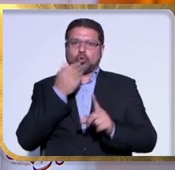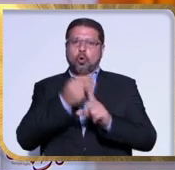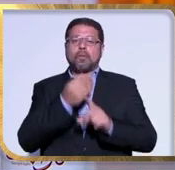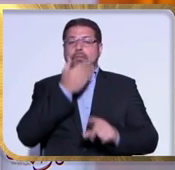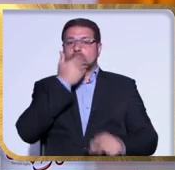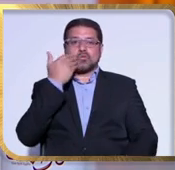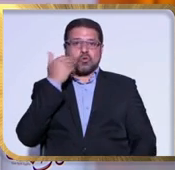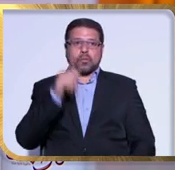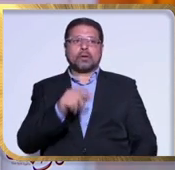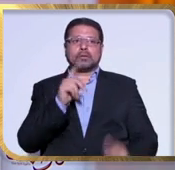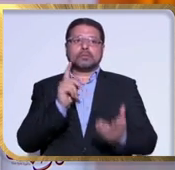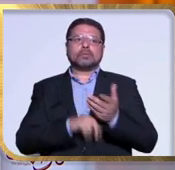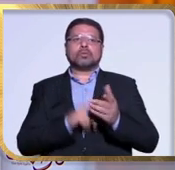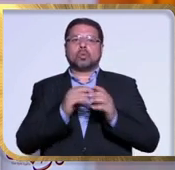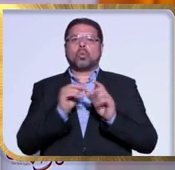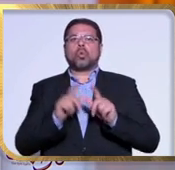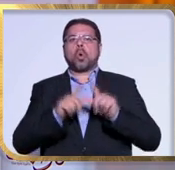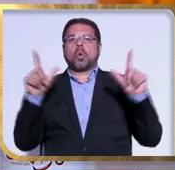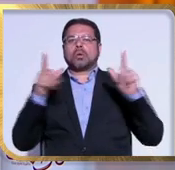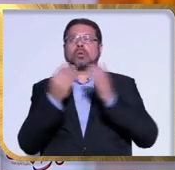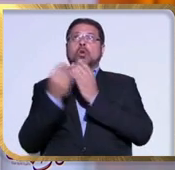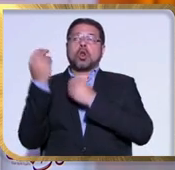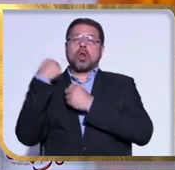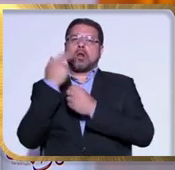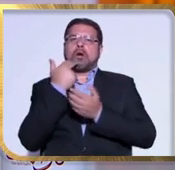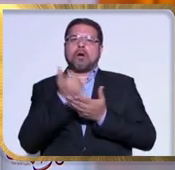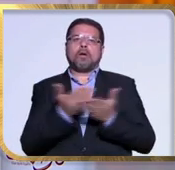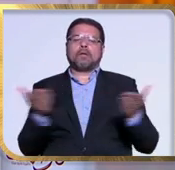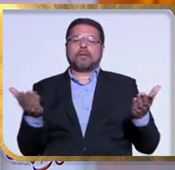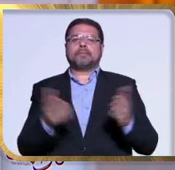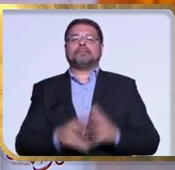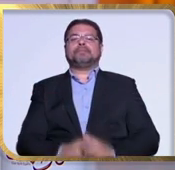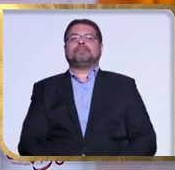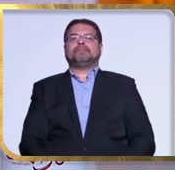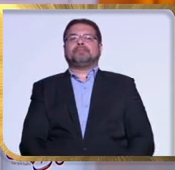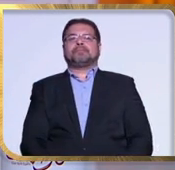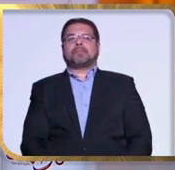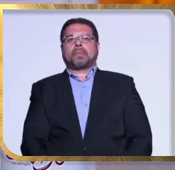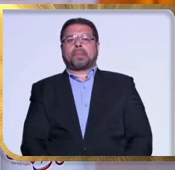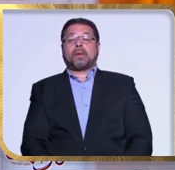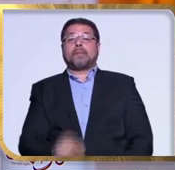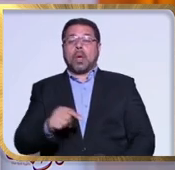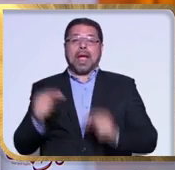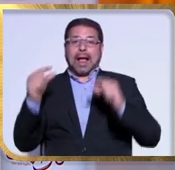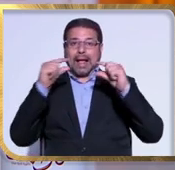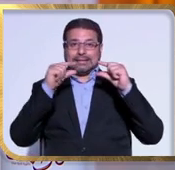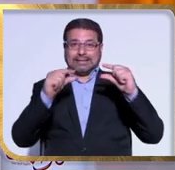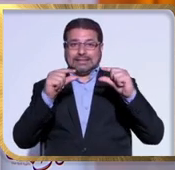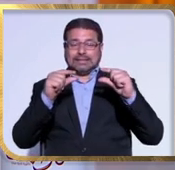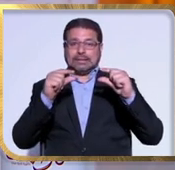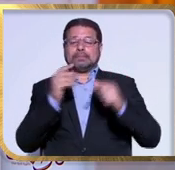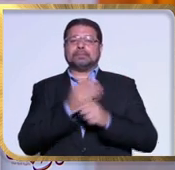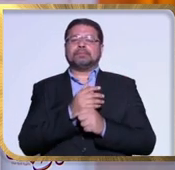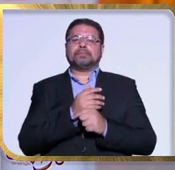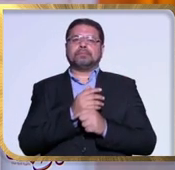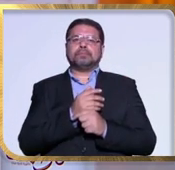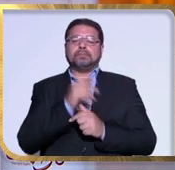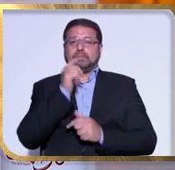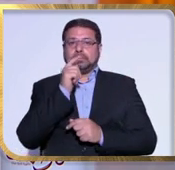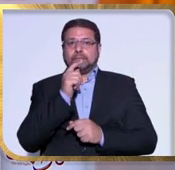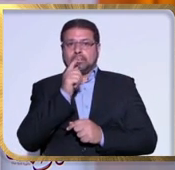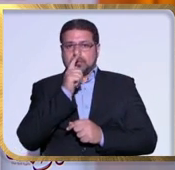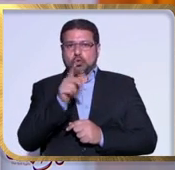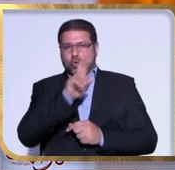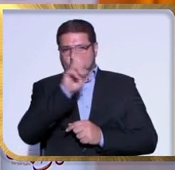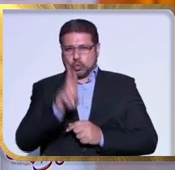الجمعه برجاء التوضيح وجزاكم الله خيرا هو الحديث حضرتك ا يعني